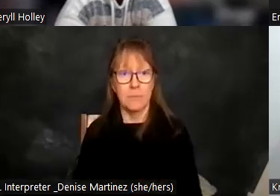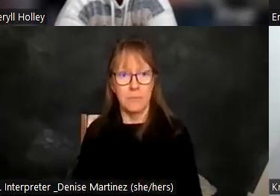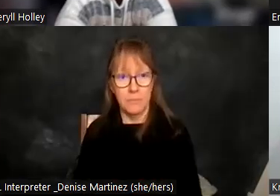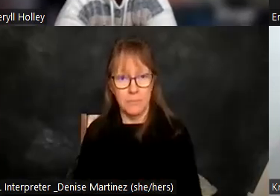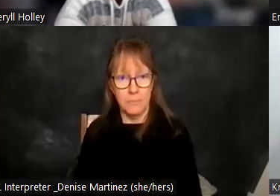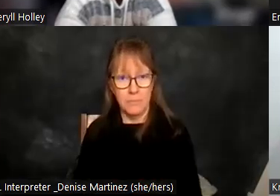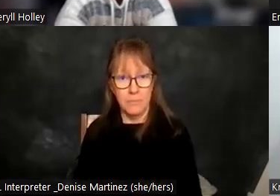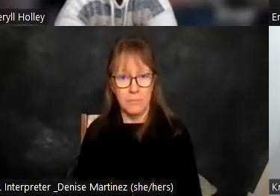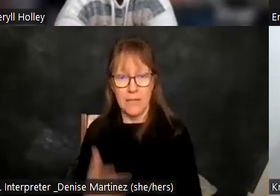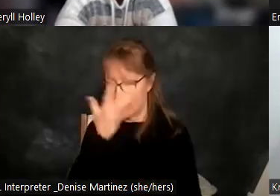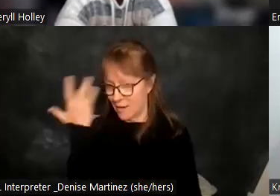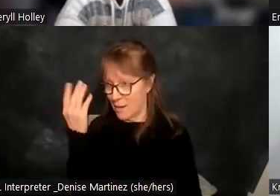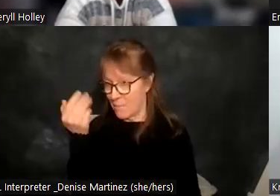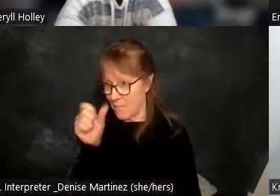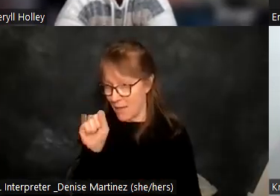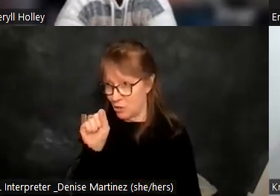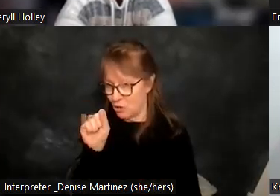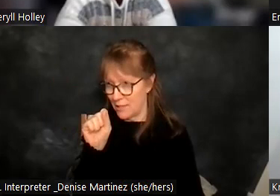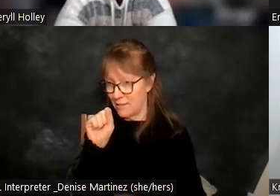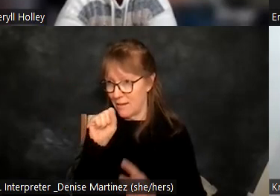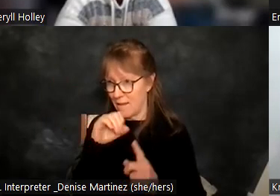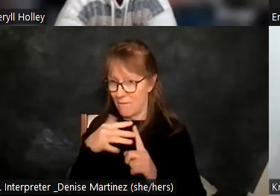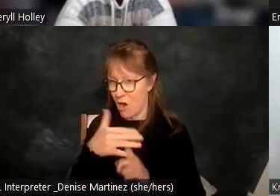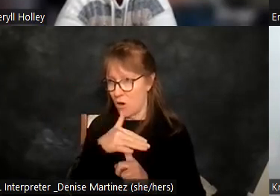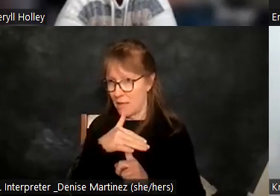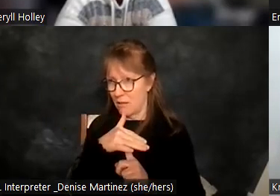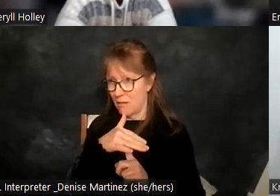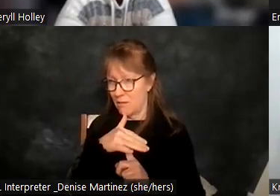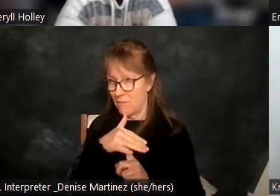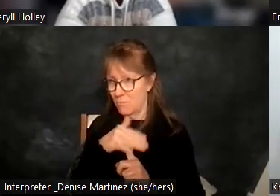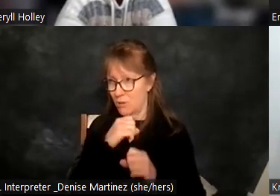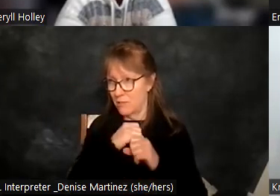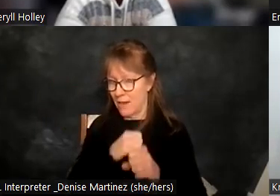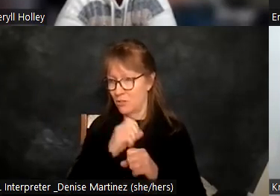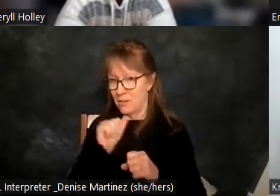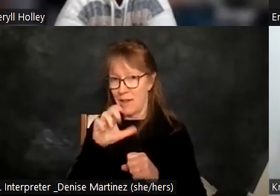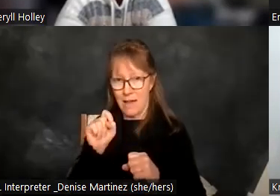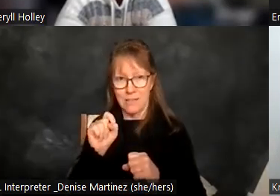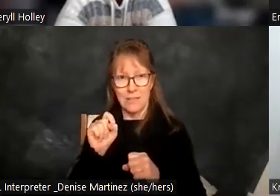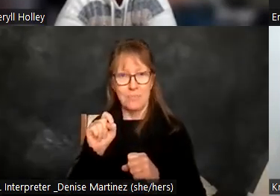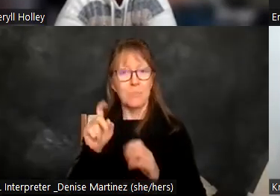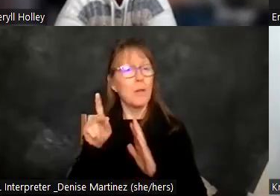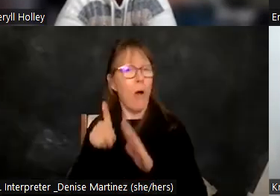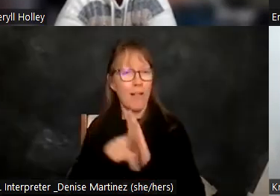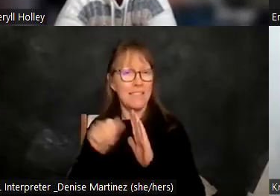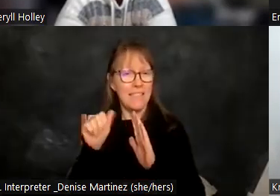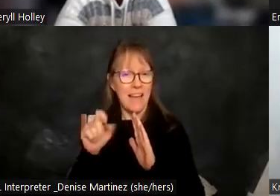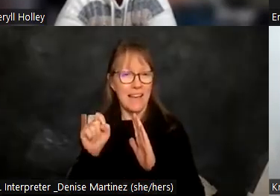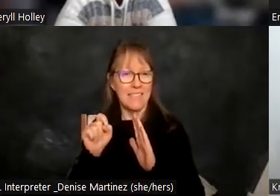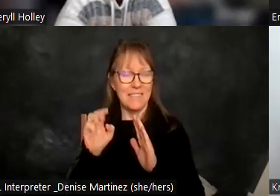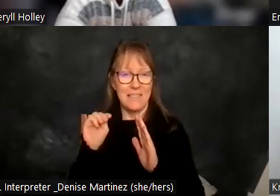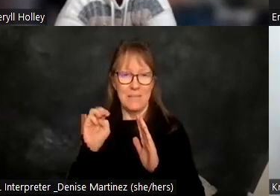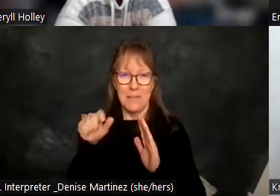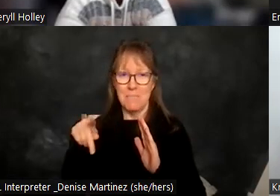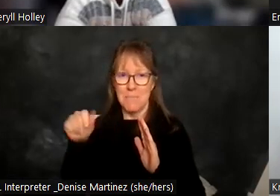which I just blanked. It's Massachusetts Environmental et environnemental Protection là, Act. protection, protection Very close.